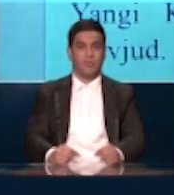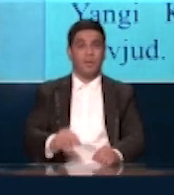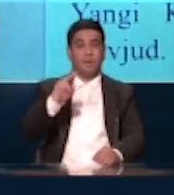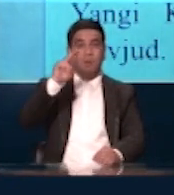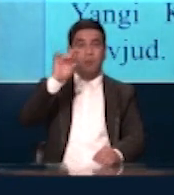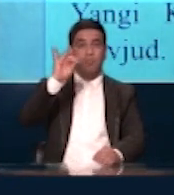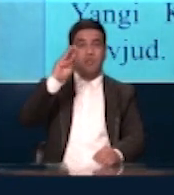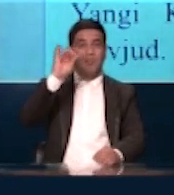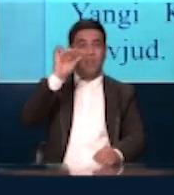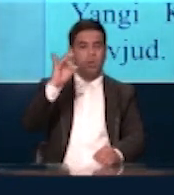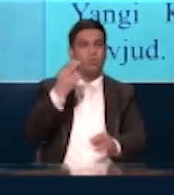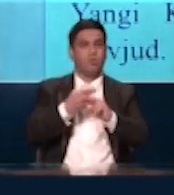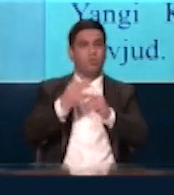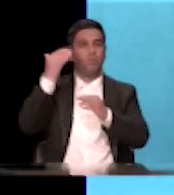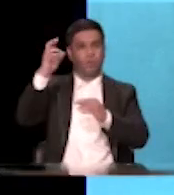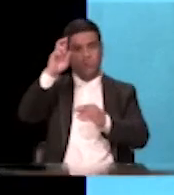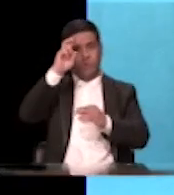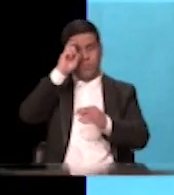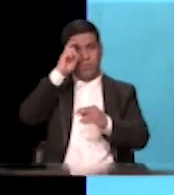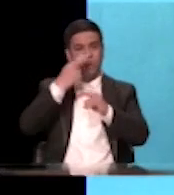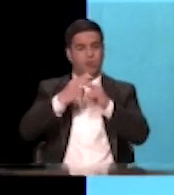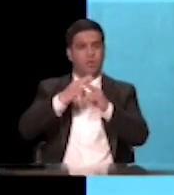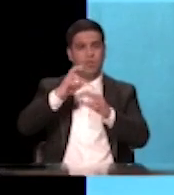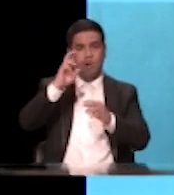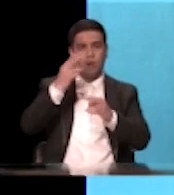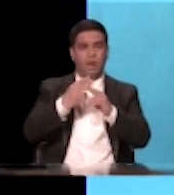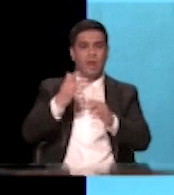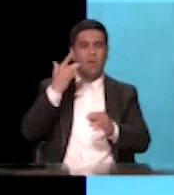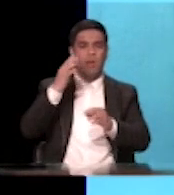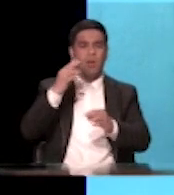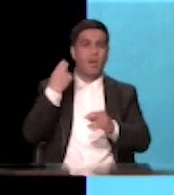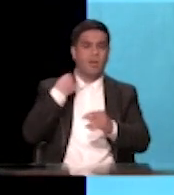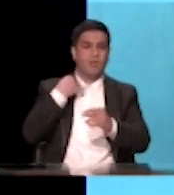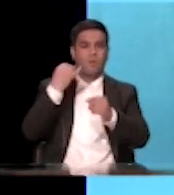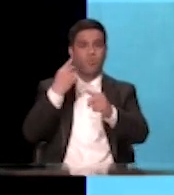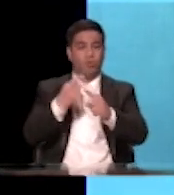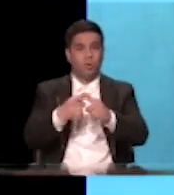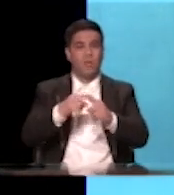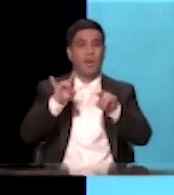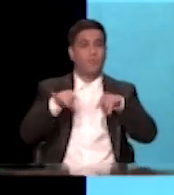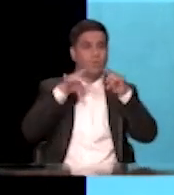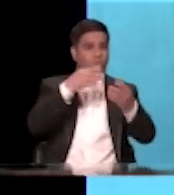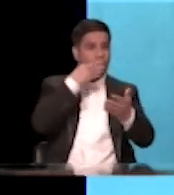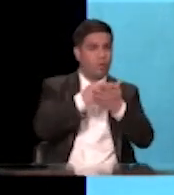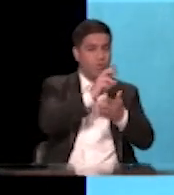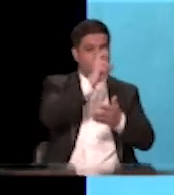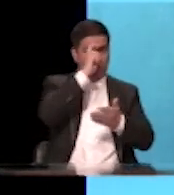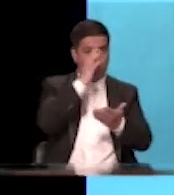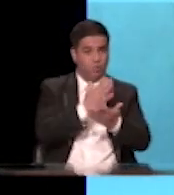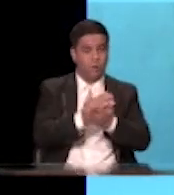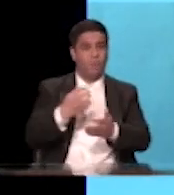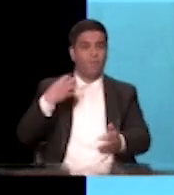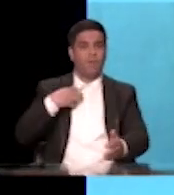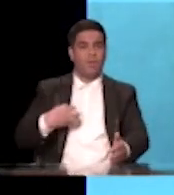Pitcairn, Buyuk Britaniyaning mustamlakasi, Norfolk, Ashmore va Karsi orollari, Avstraliya mustamlakasi,